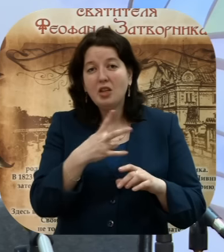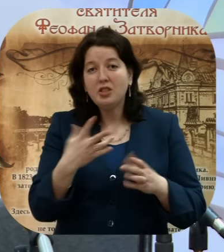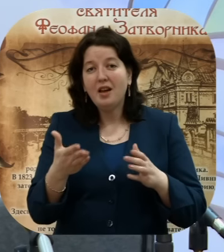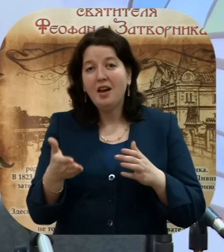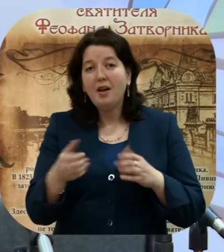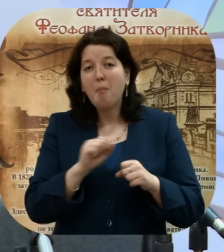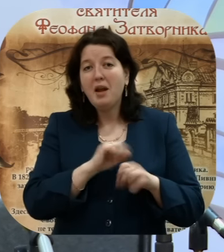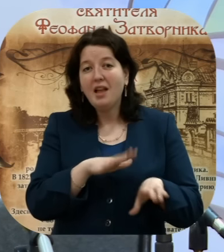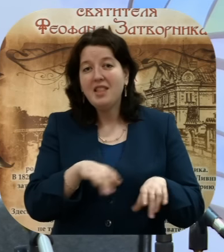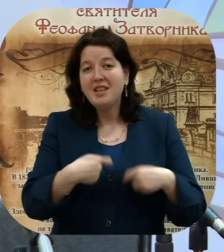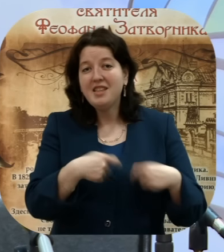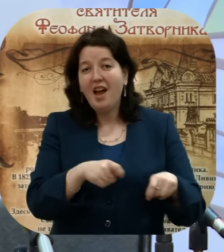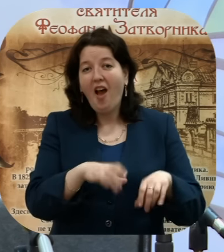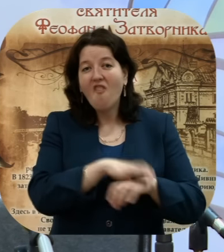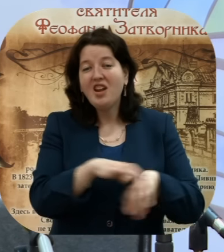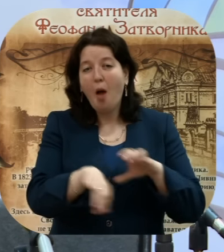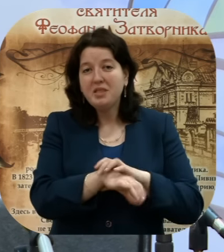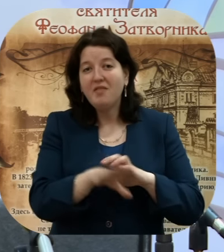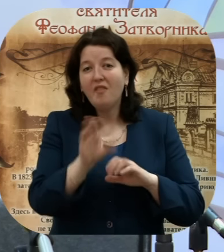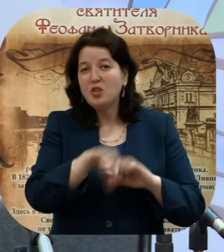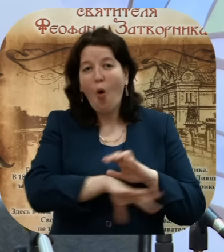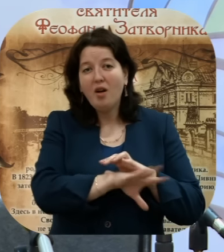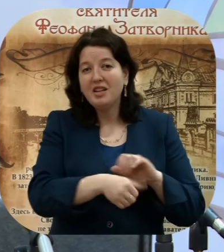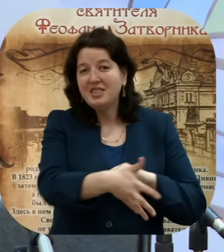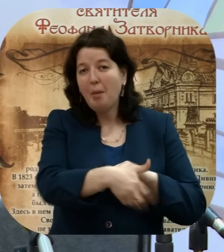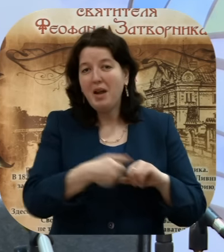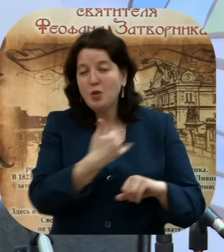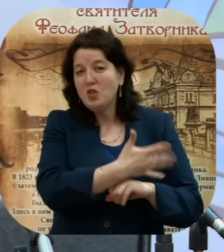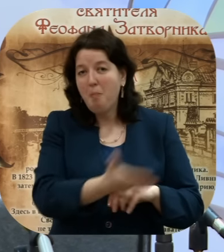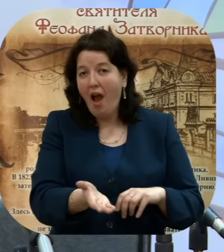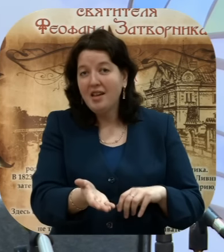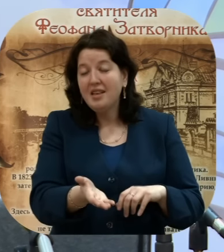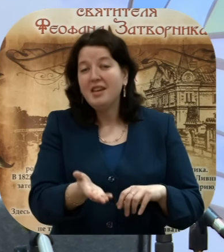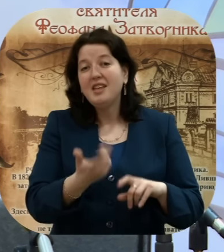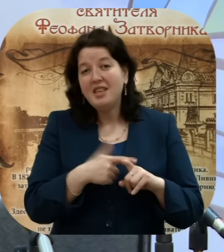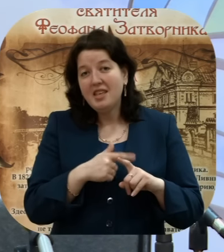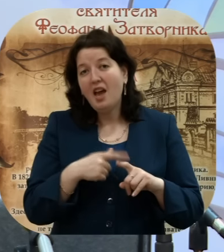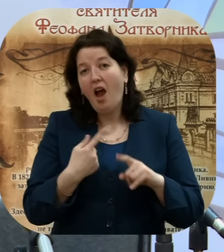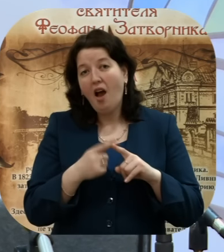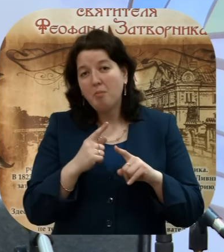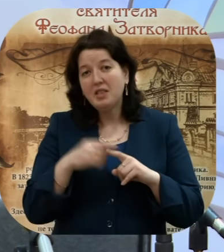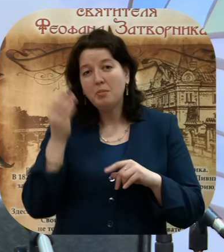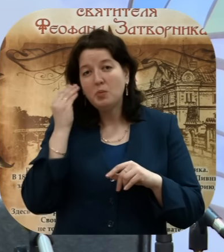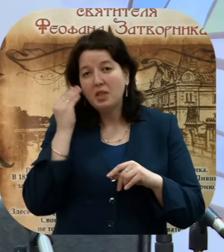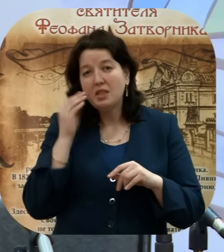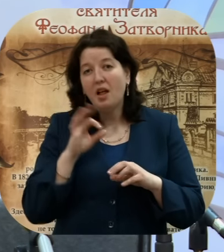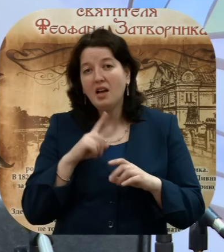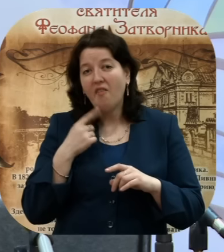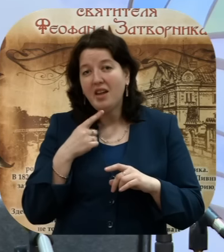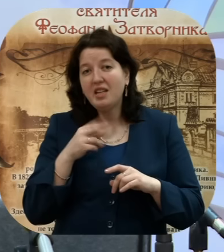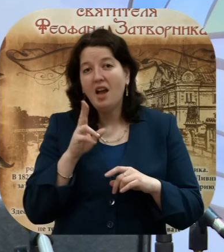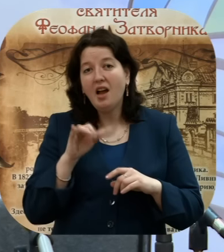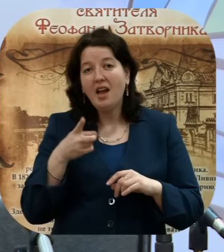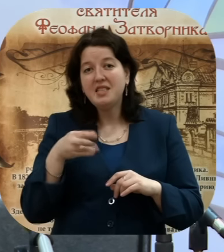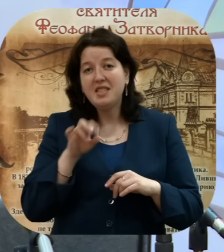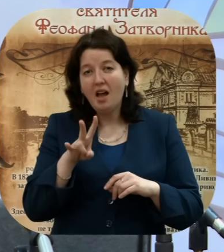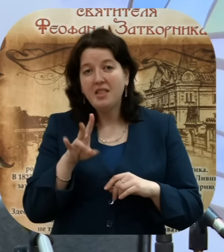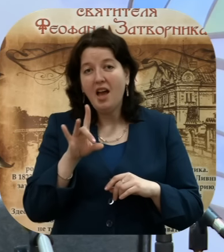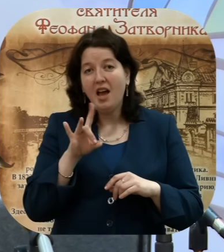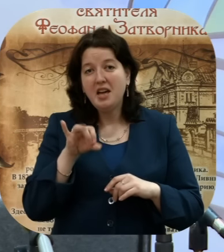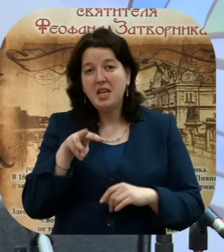конфисковать». И чтобы он знал, вот о чем говорит и Кассиан Римлянин. Поэтому действительно это